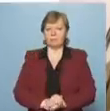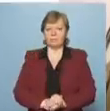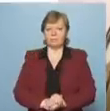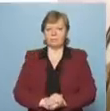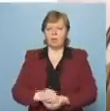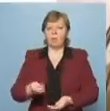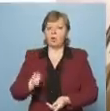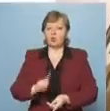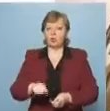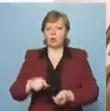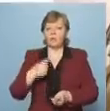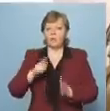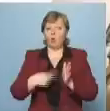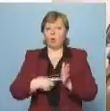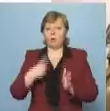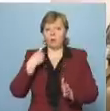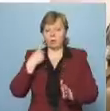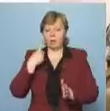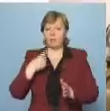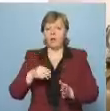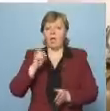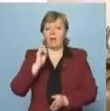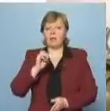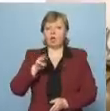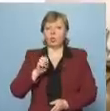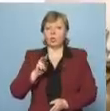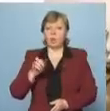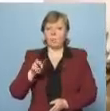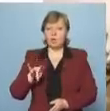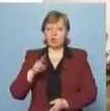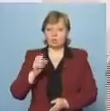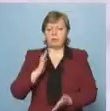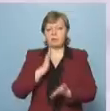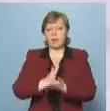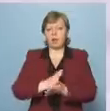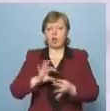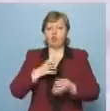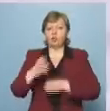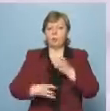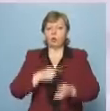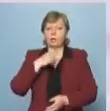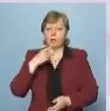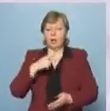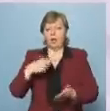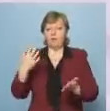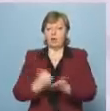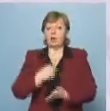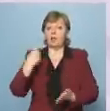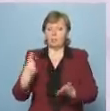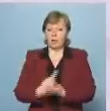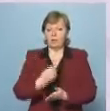Между тем, фигуристка из Глазова Елизавета Туктамышева стала чемпионкой России. Этот титул она завоевала впервые. В результате